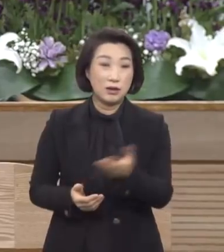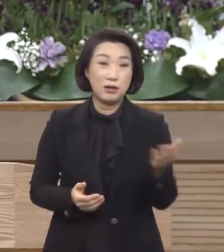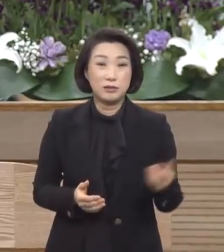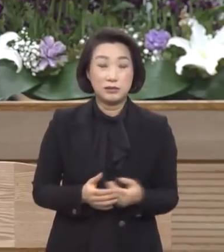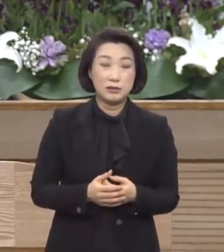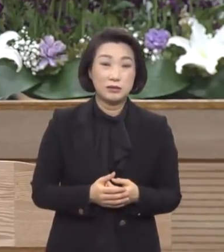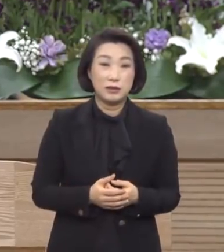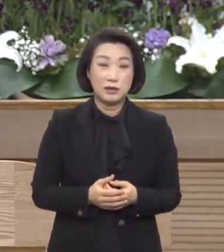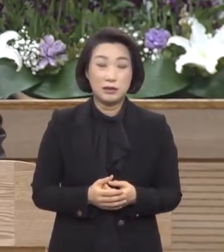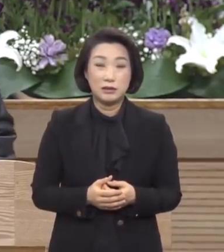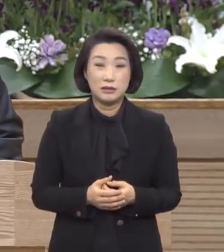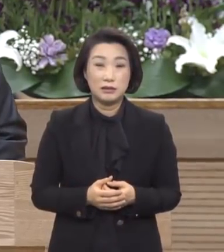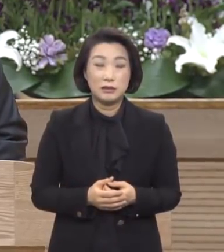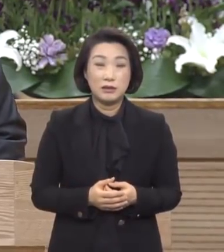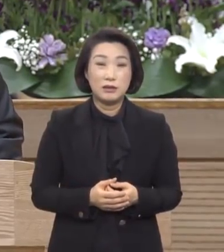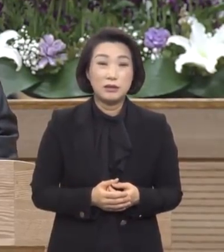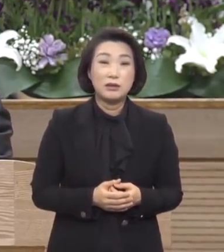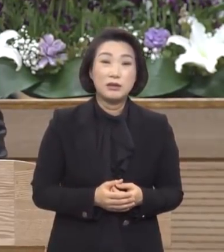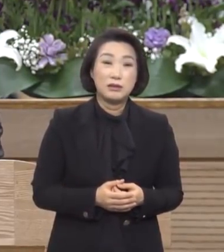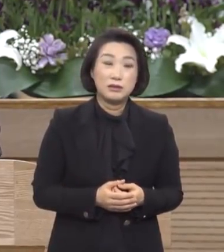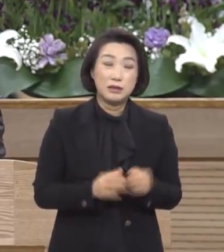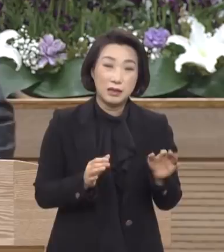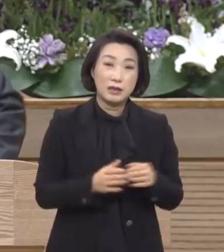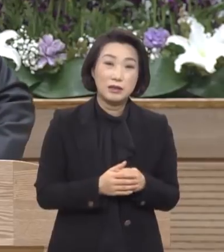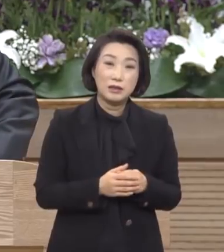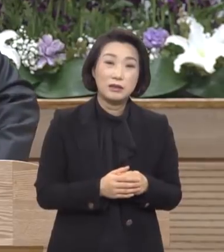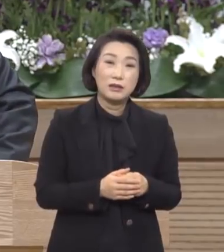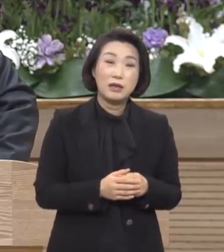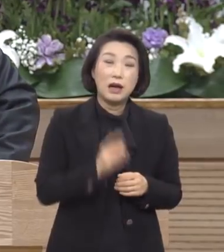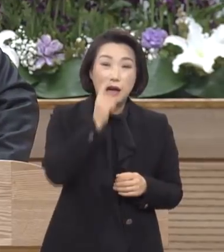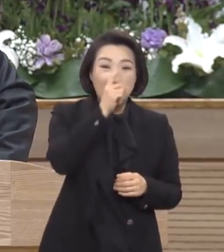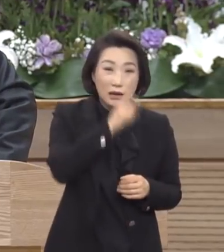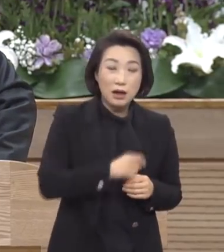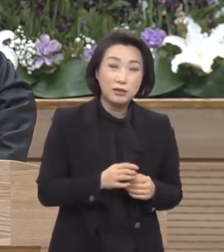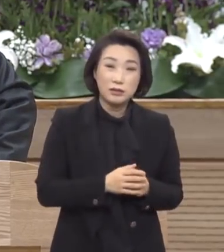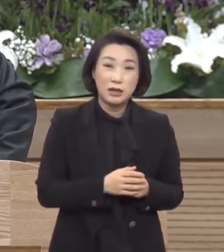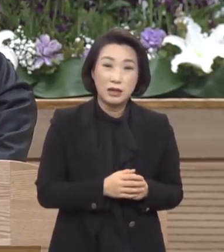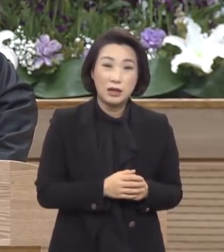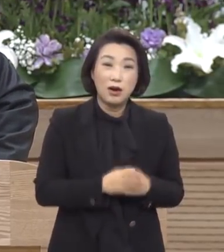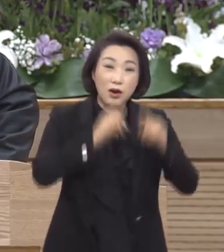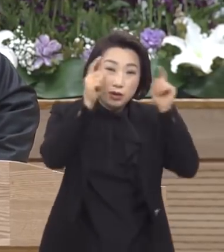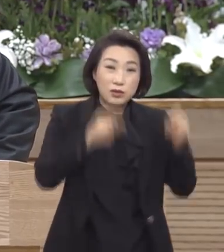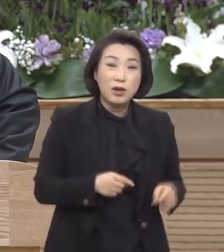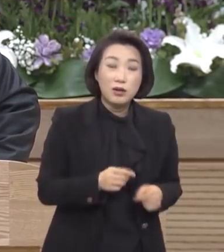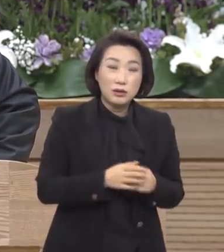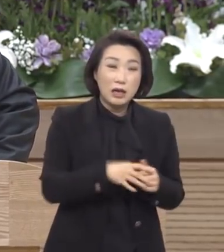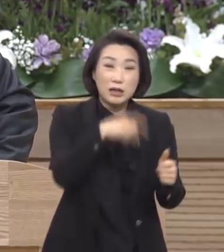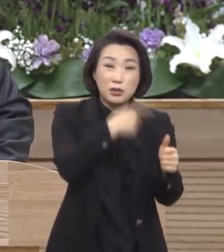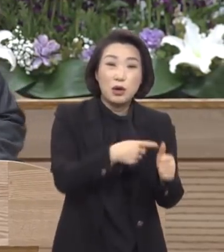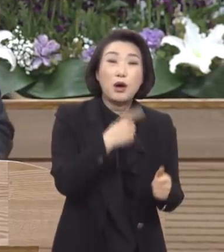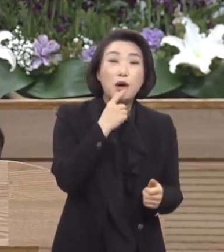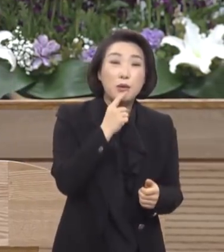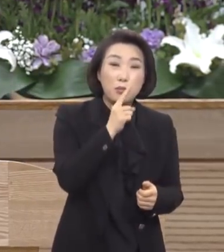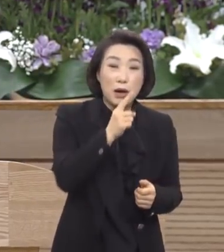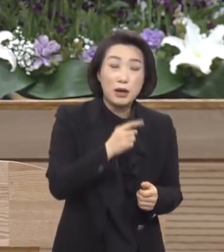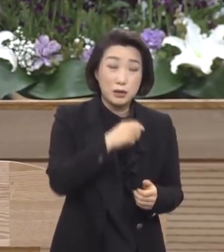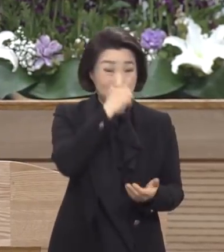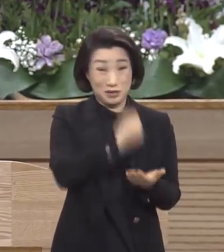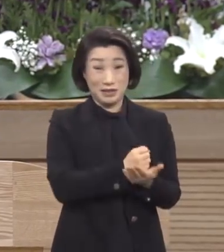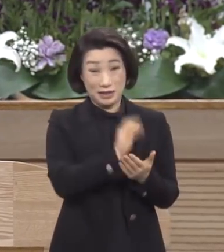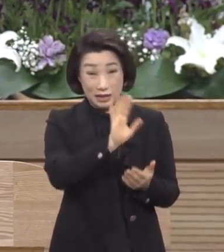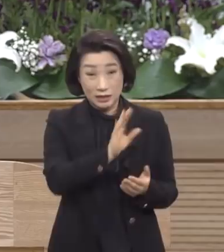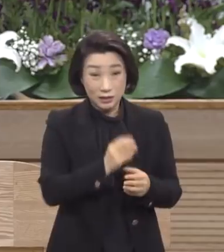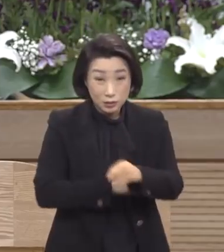누추함이나 어리석은 말이나 희롱하는 말이 마땅치 아니하니